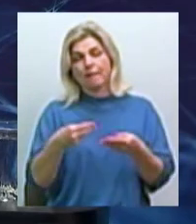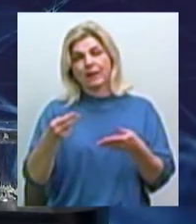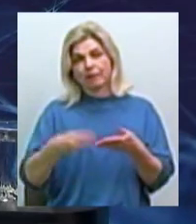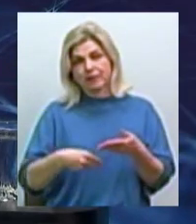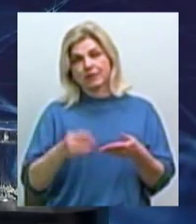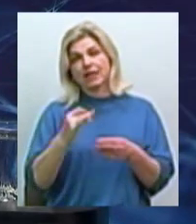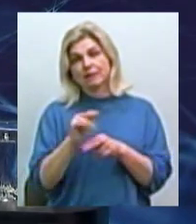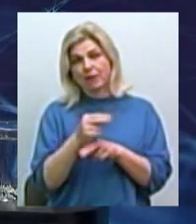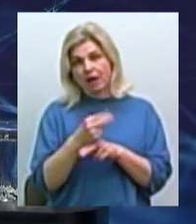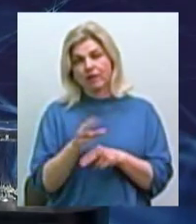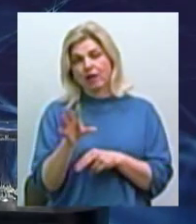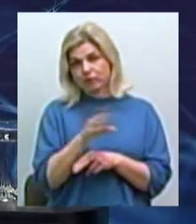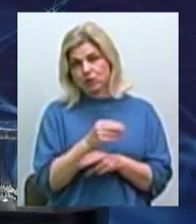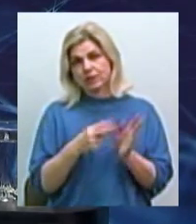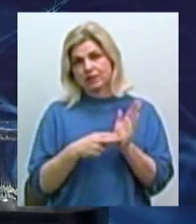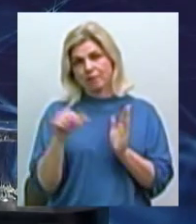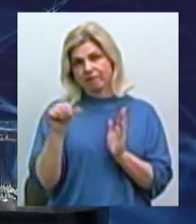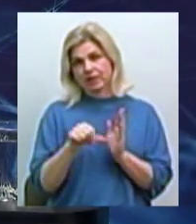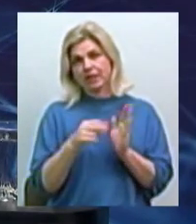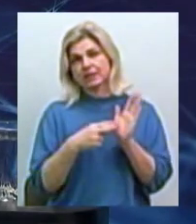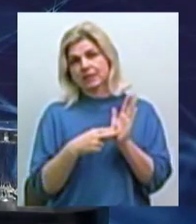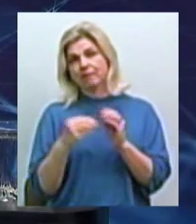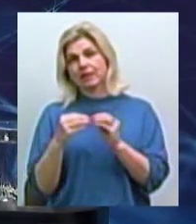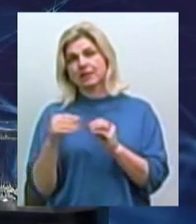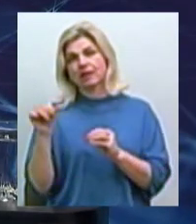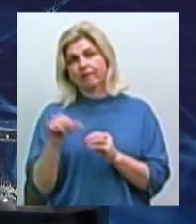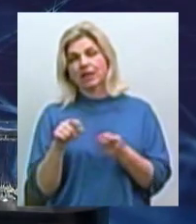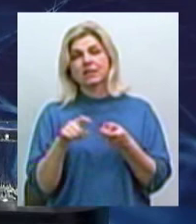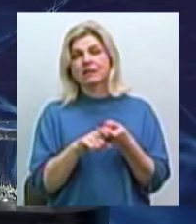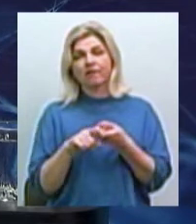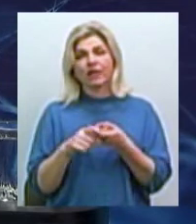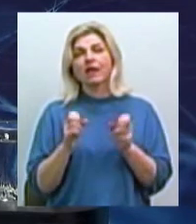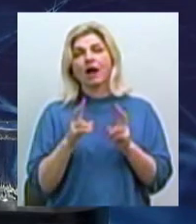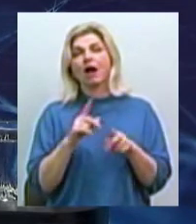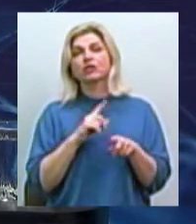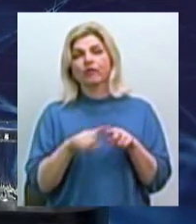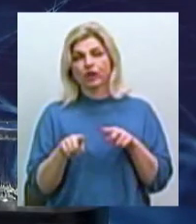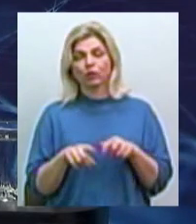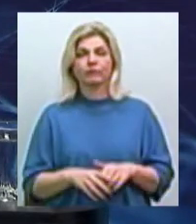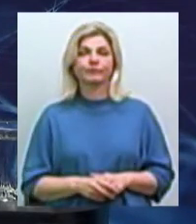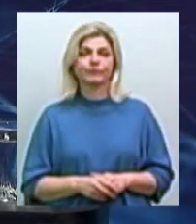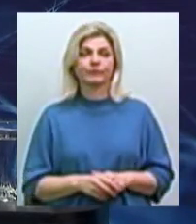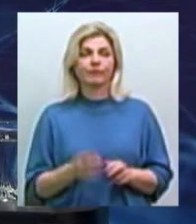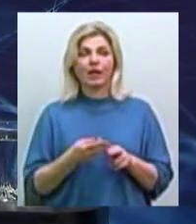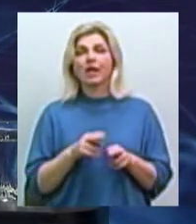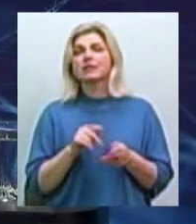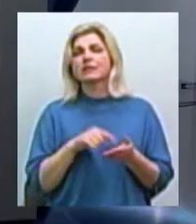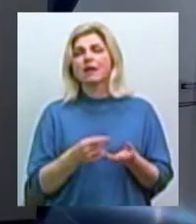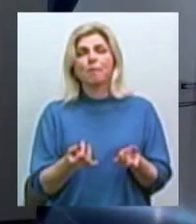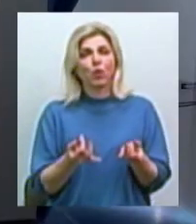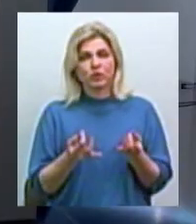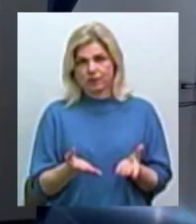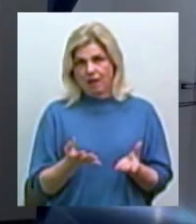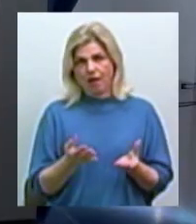відправити, за це займає 7 хвилин. 7-10 хвилин, в залежності від того, як швидко. Ну, це така найпростіша операція. Це